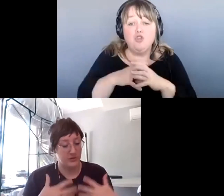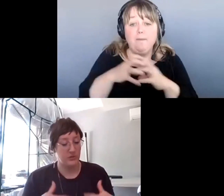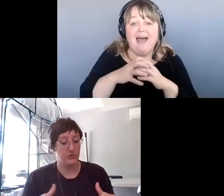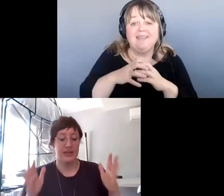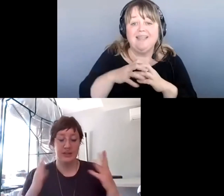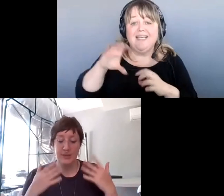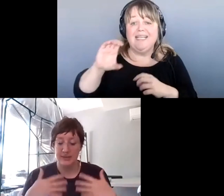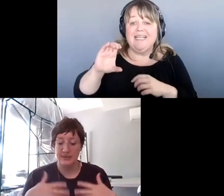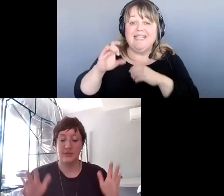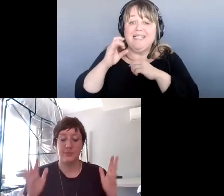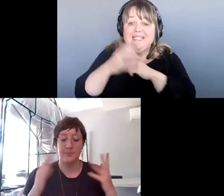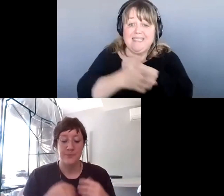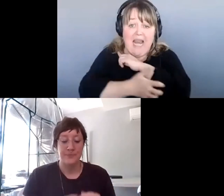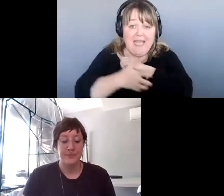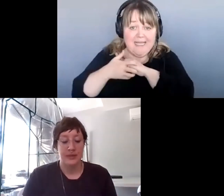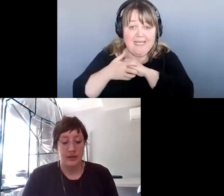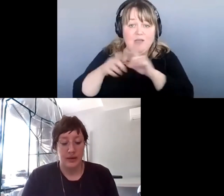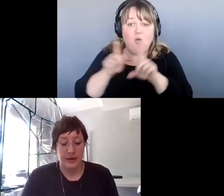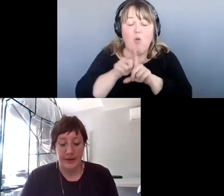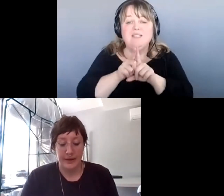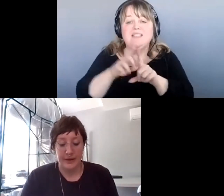on continue d'acclimater ça.